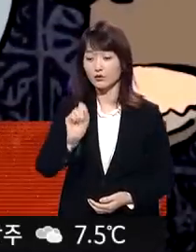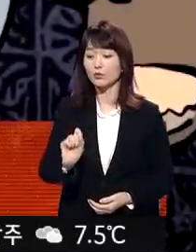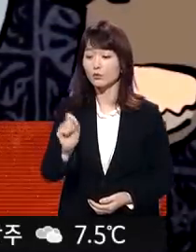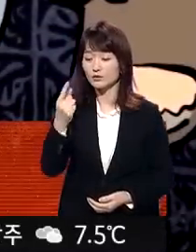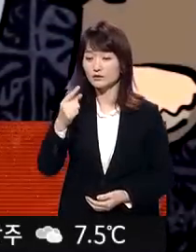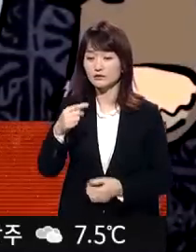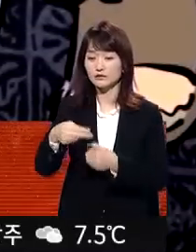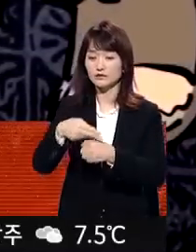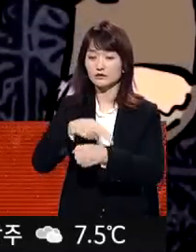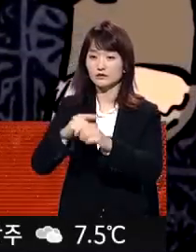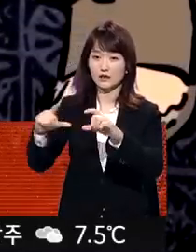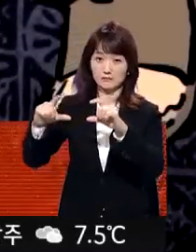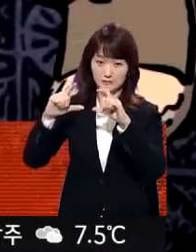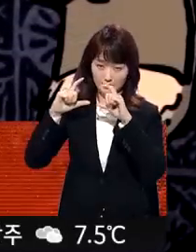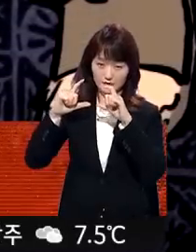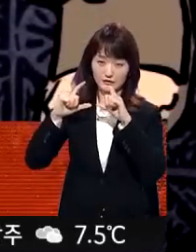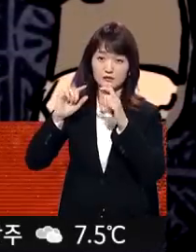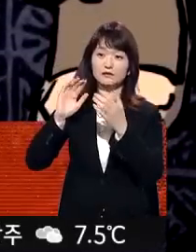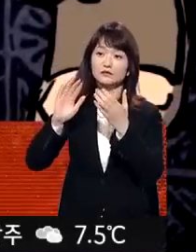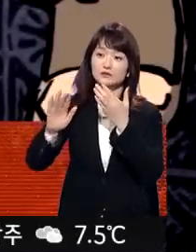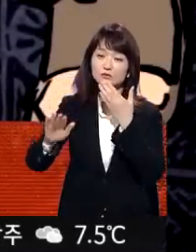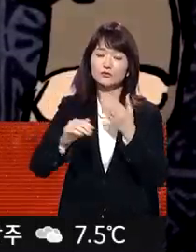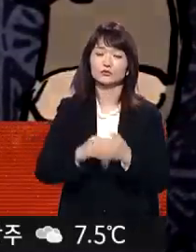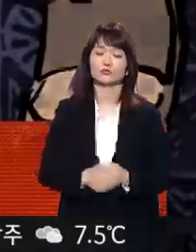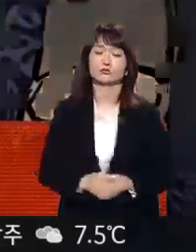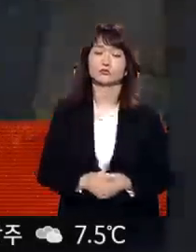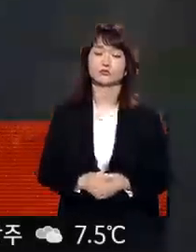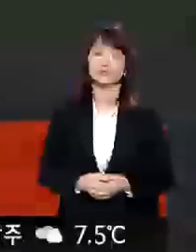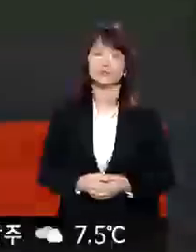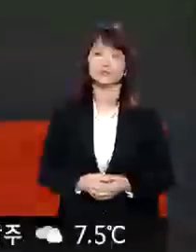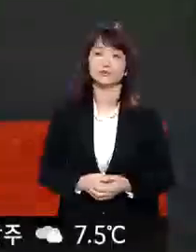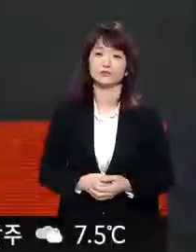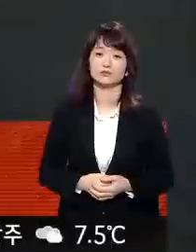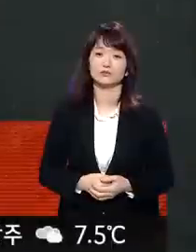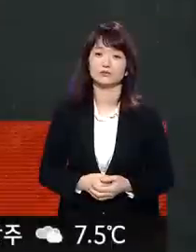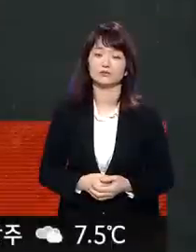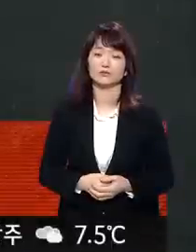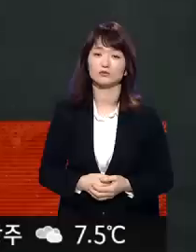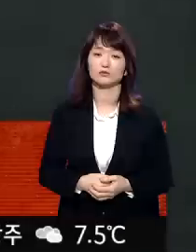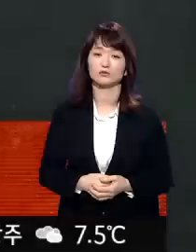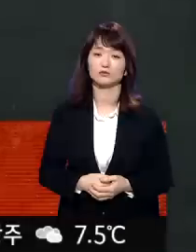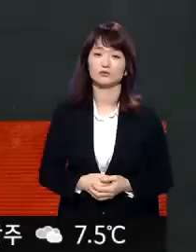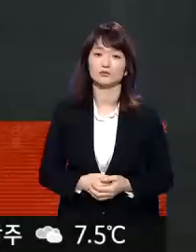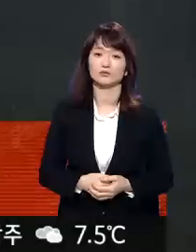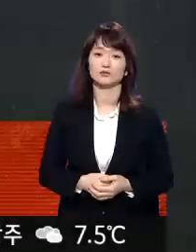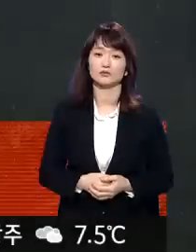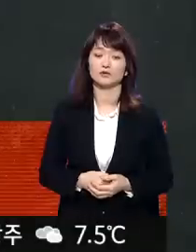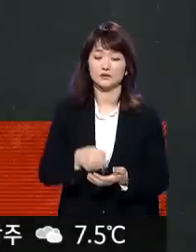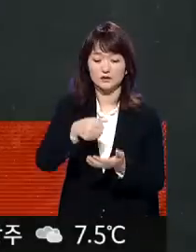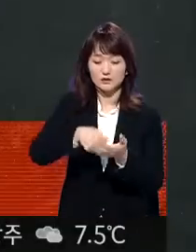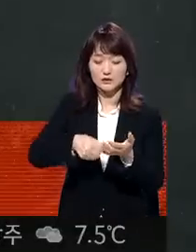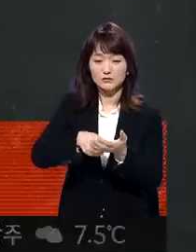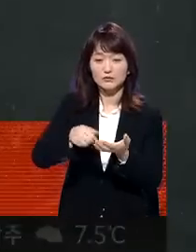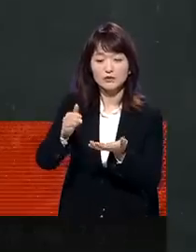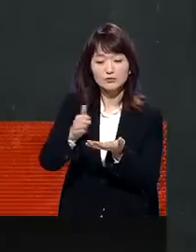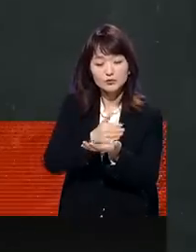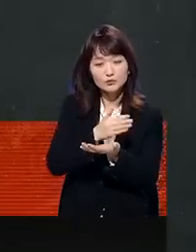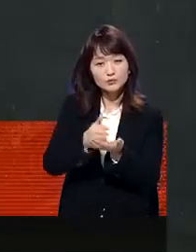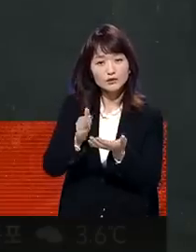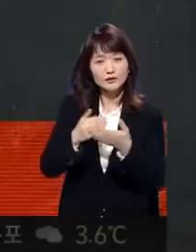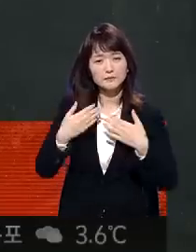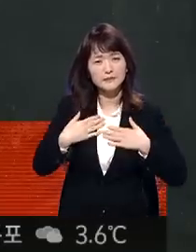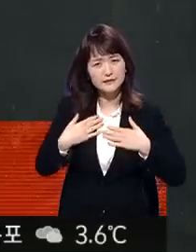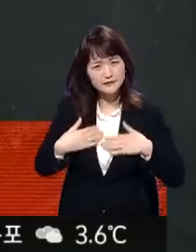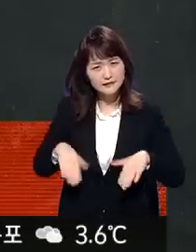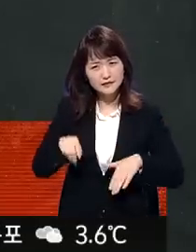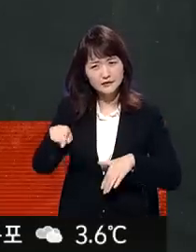해야 되고 의사가 판단하고 난 다음에 그 범행 당시에 그 정신병으로 인해서 사물의 변별 능력과 의사 결정 능력이 미약하거나